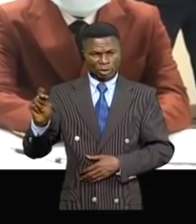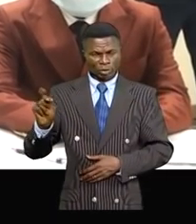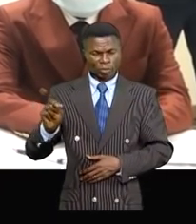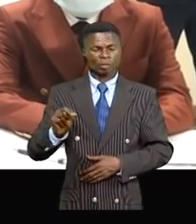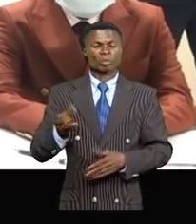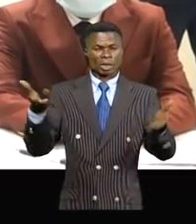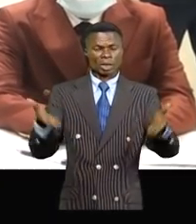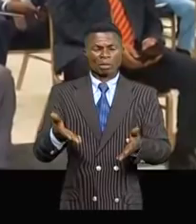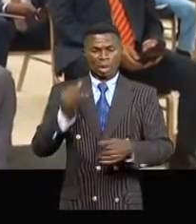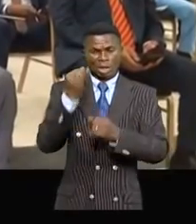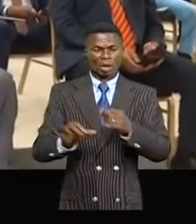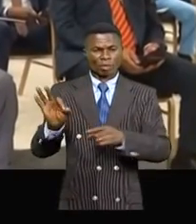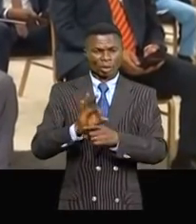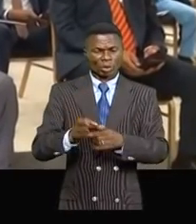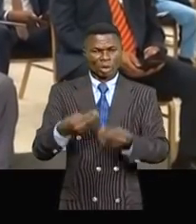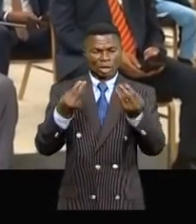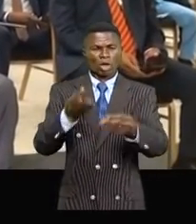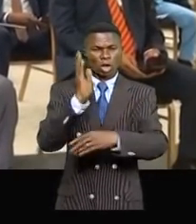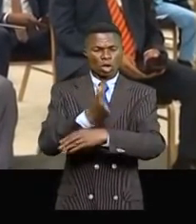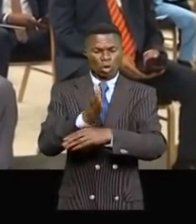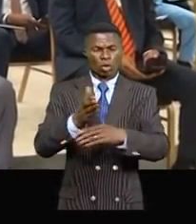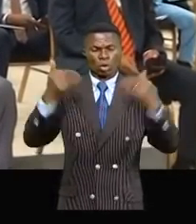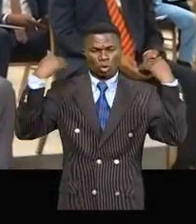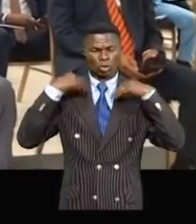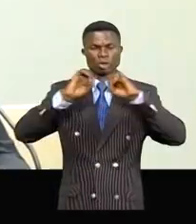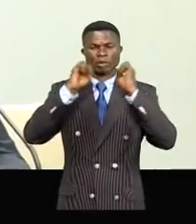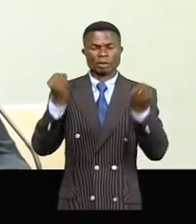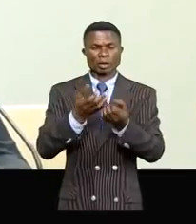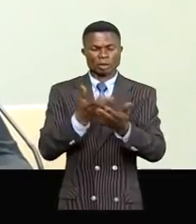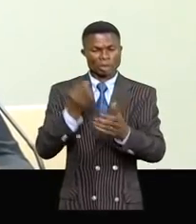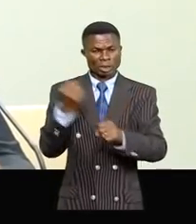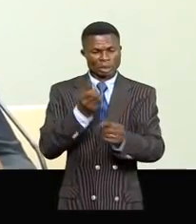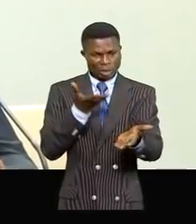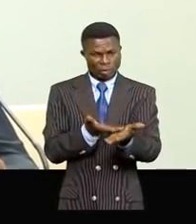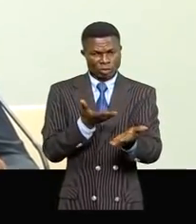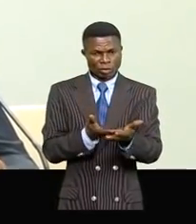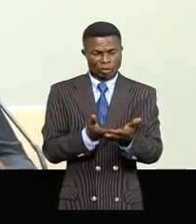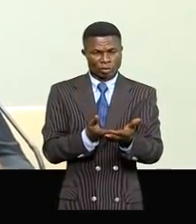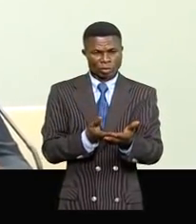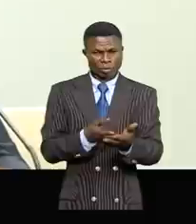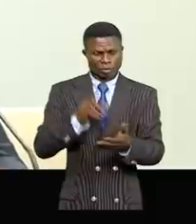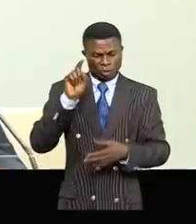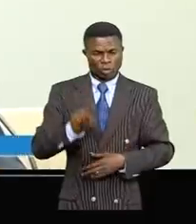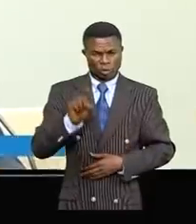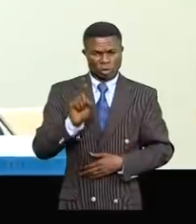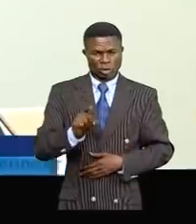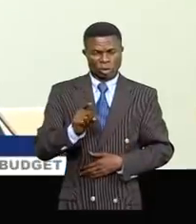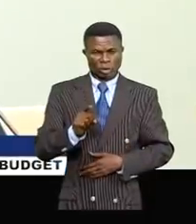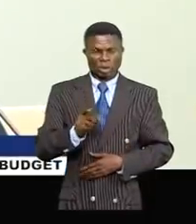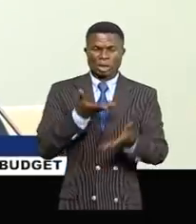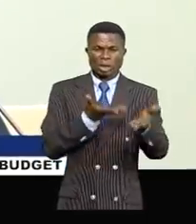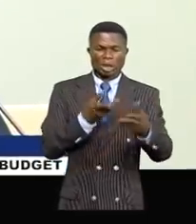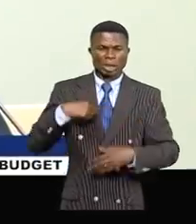clôturé cette cérémonie en donnant quelques conseils aux mandataires. Ce travail devra nous